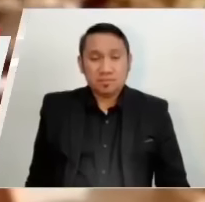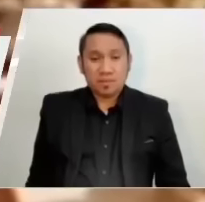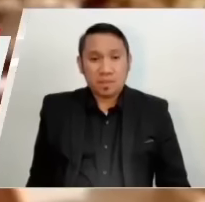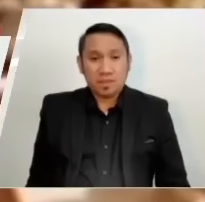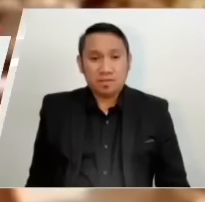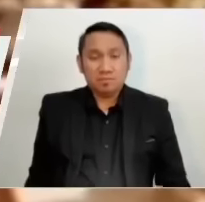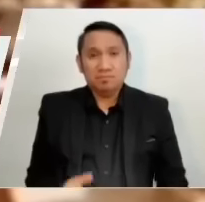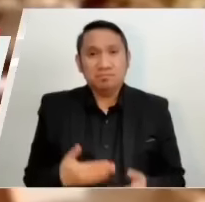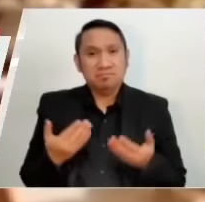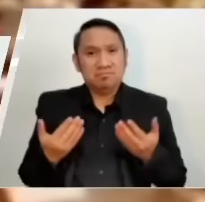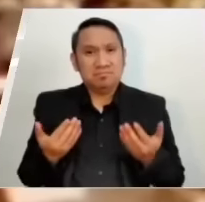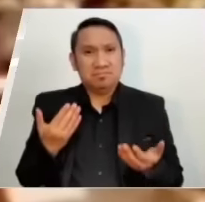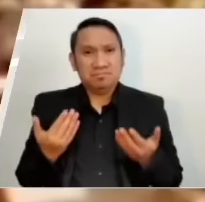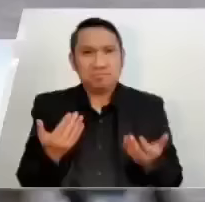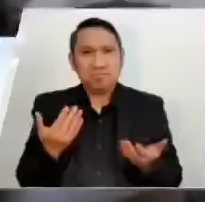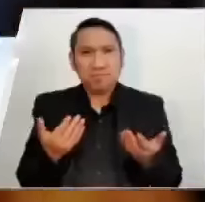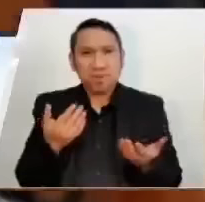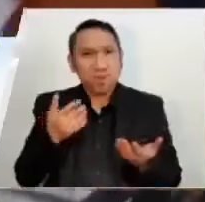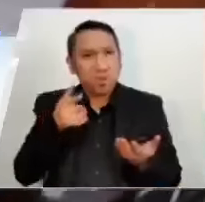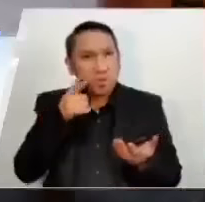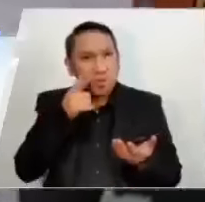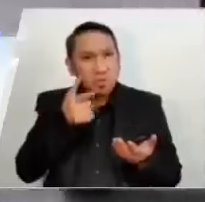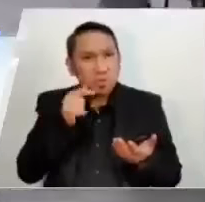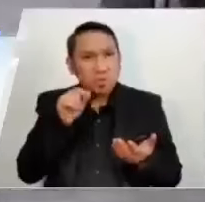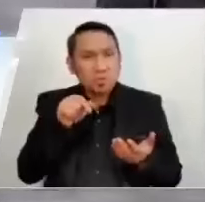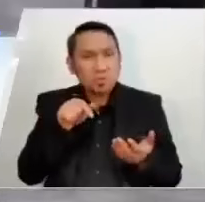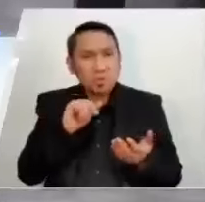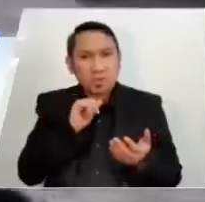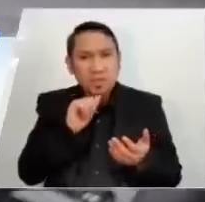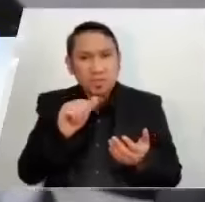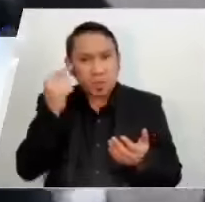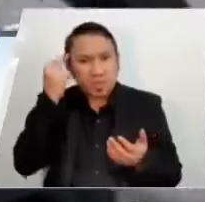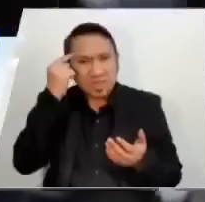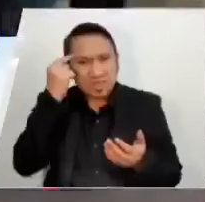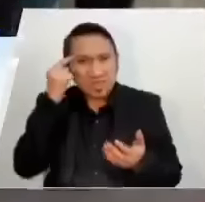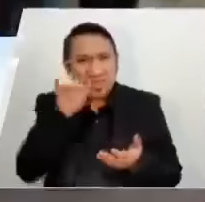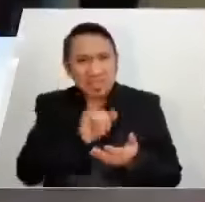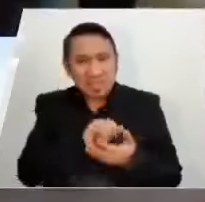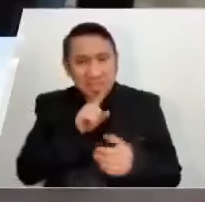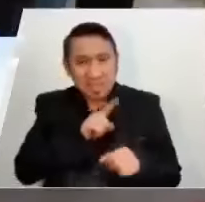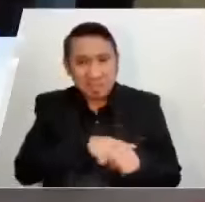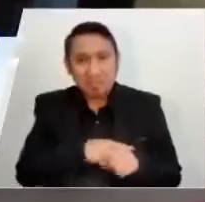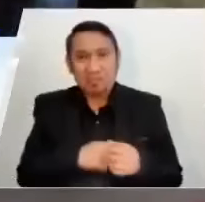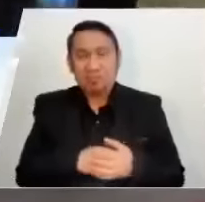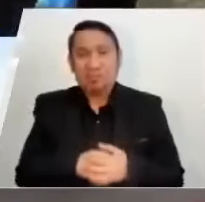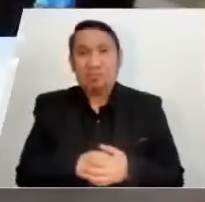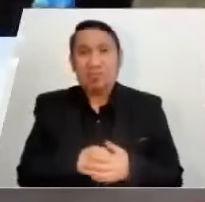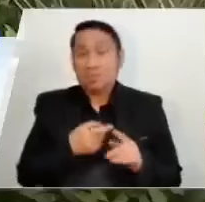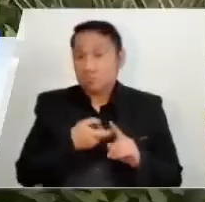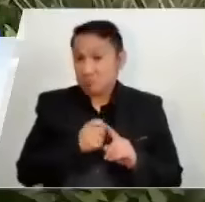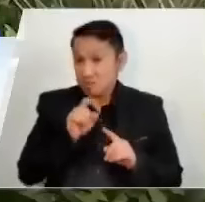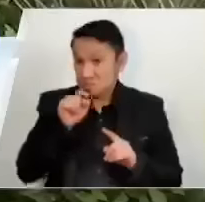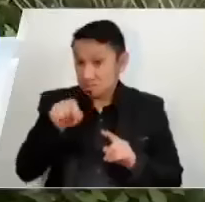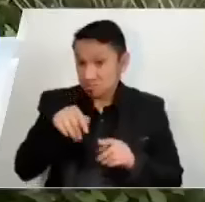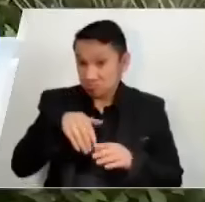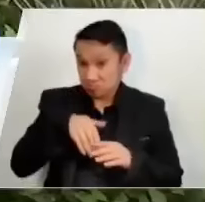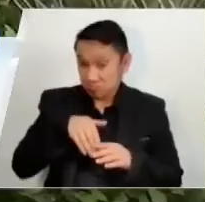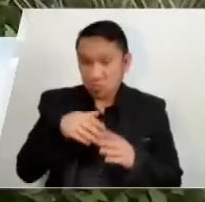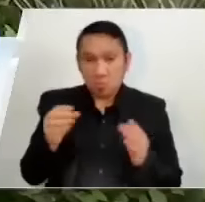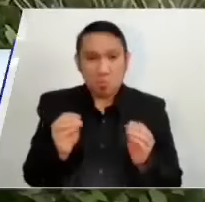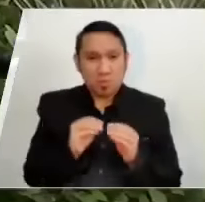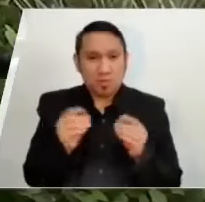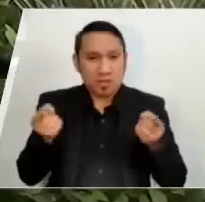ko nakapag-isip na at that time. At naging talabak daw ang pangbibiktima mula nung magluwag sa pandemya. Sa datos ng